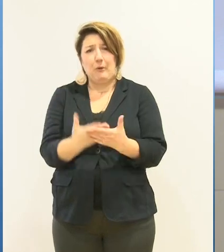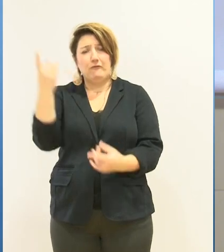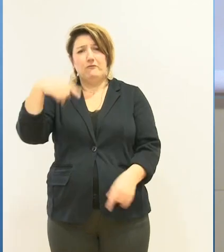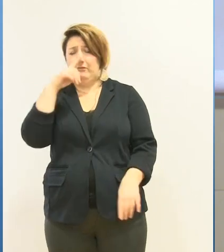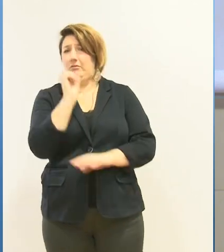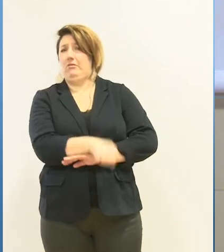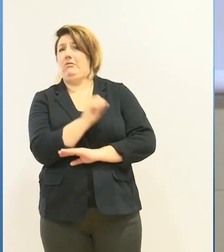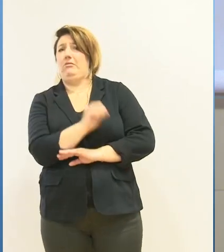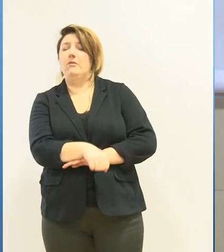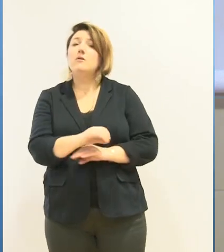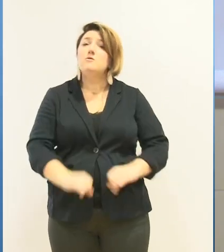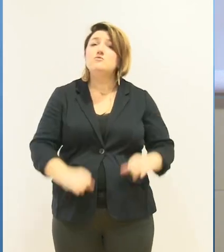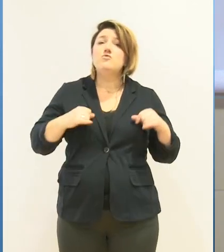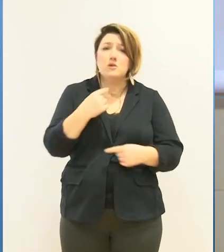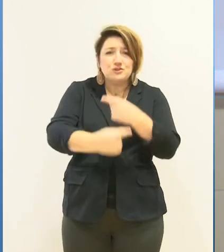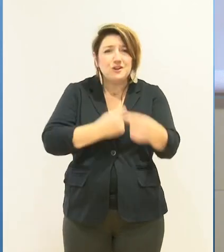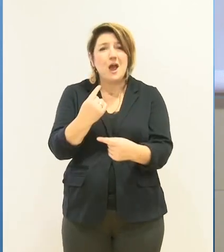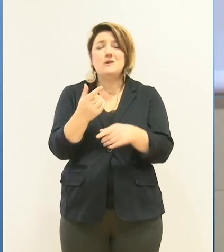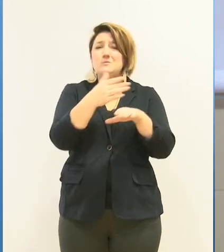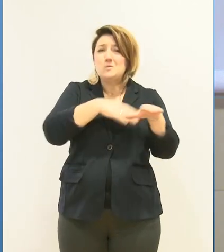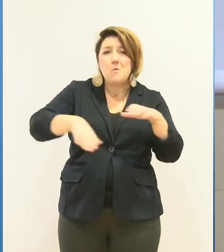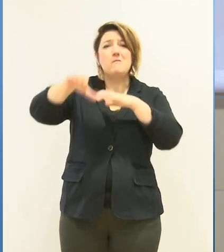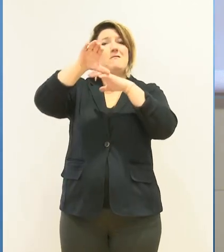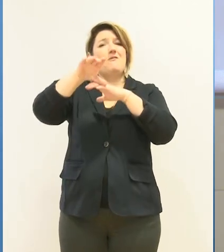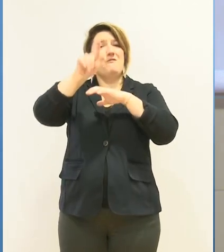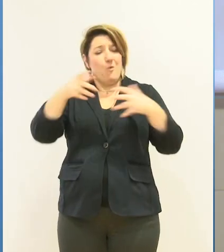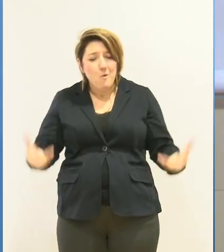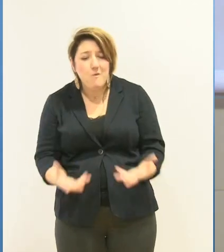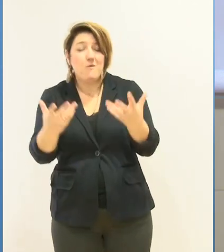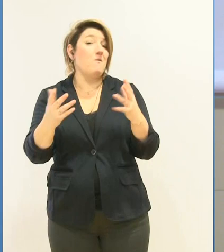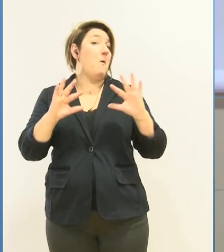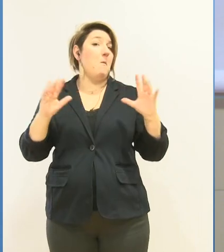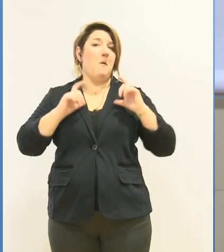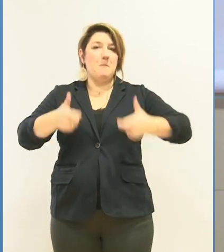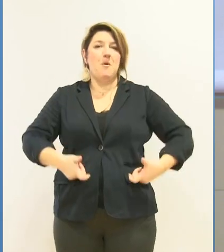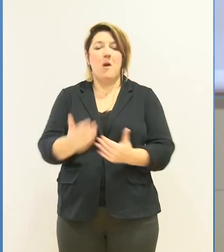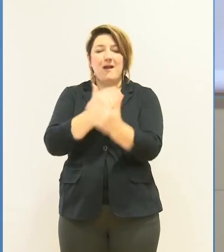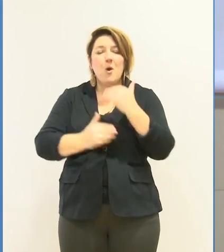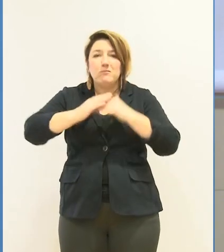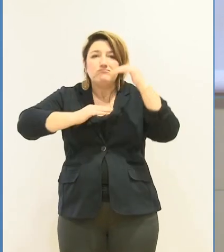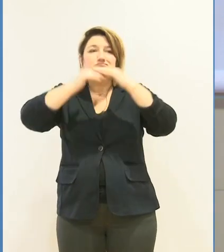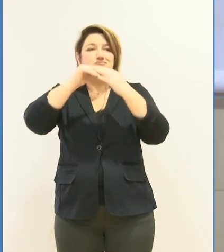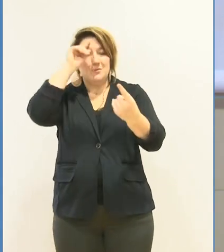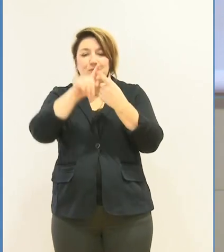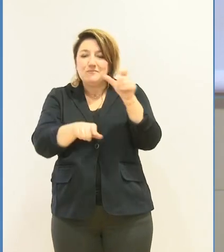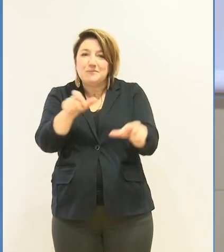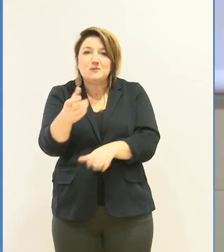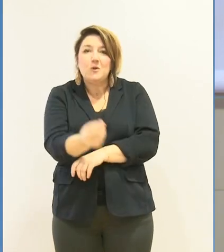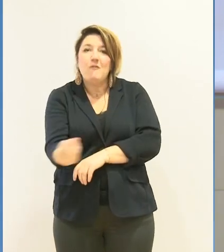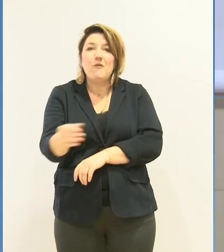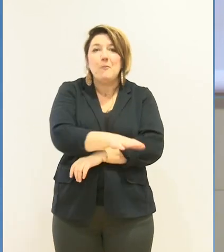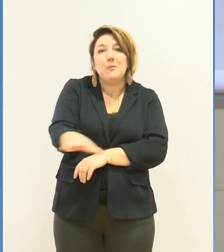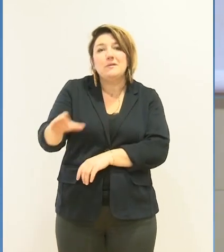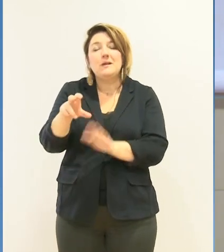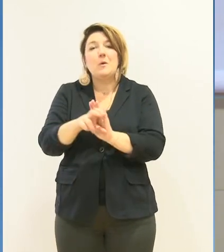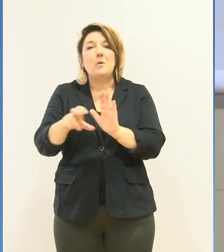avec la poursuite du plan école qui permet aux petits grenoblois d'apprendre et de grandir dans les meilleures conditions nous